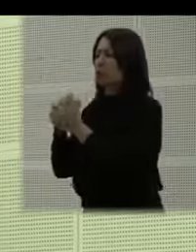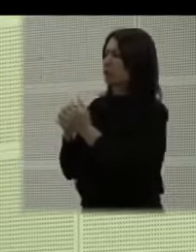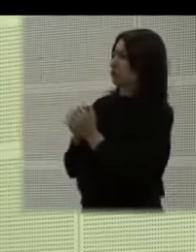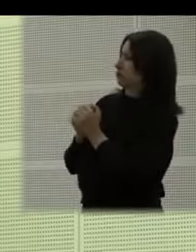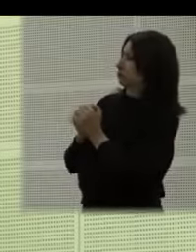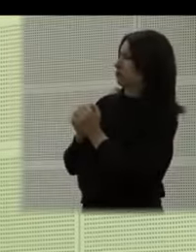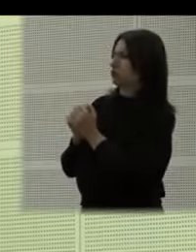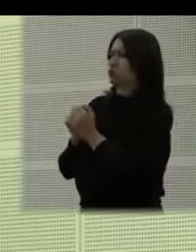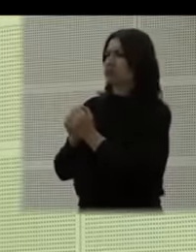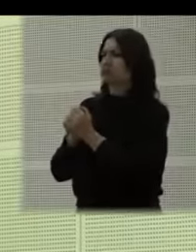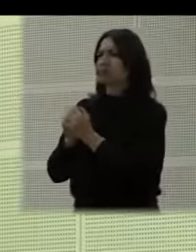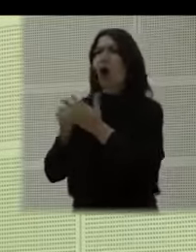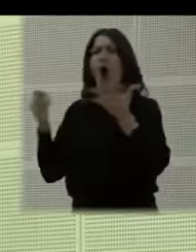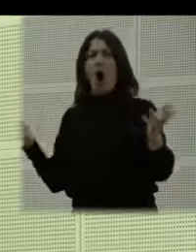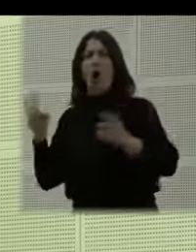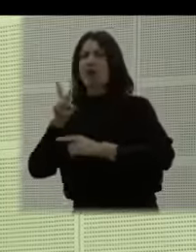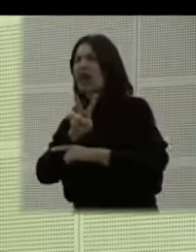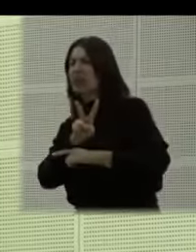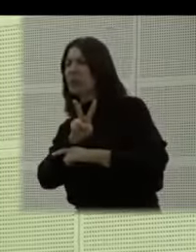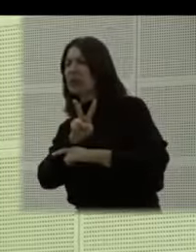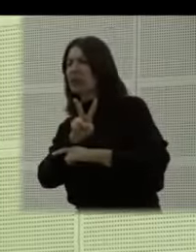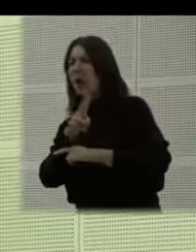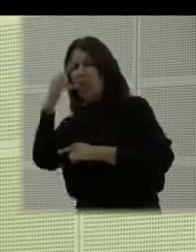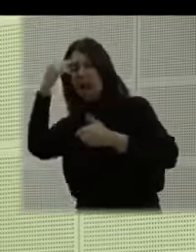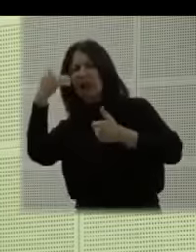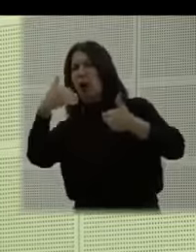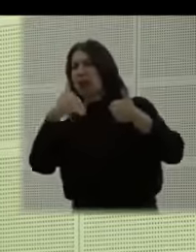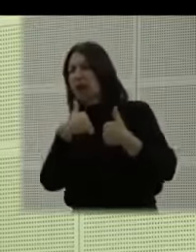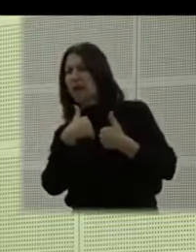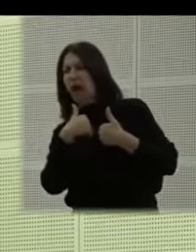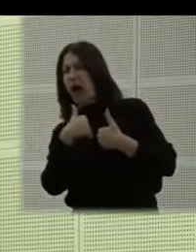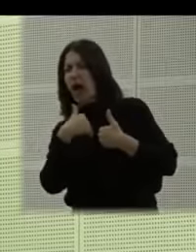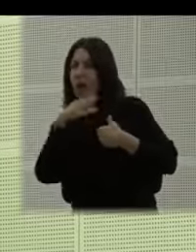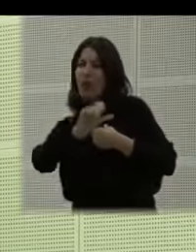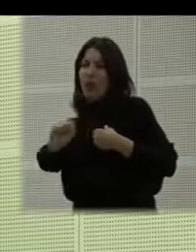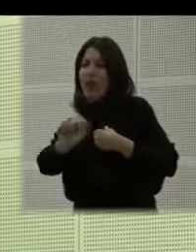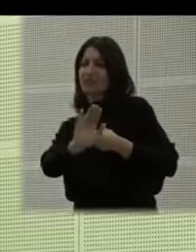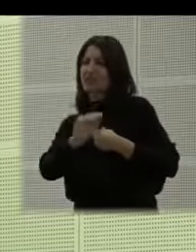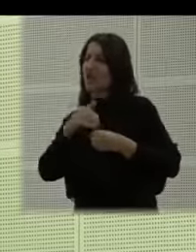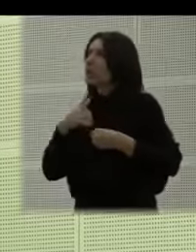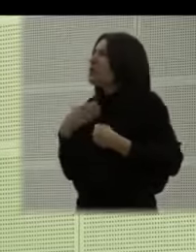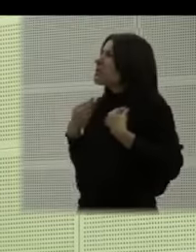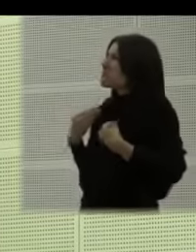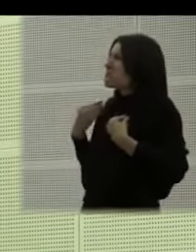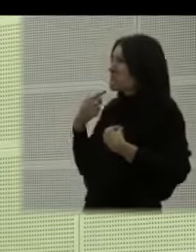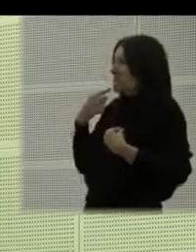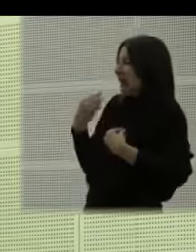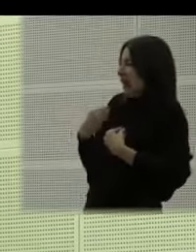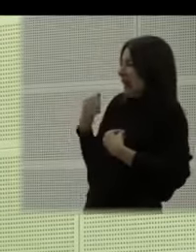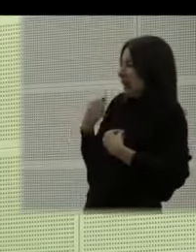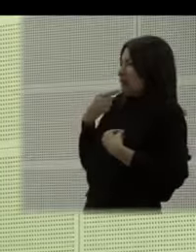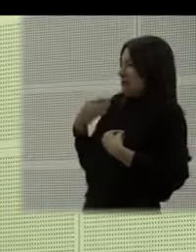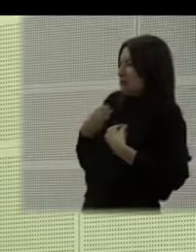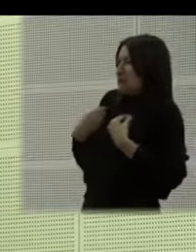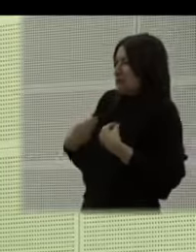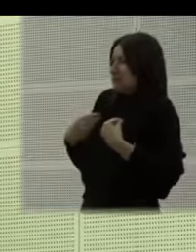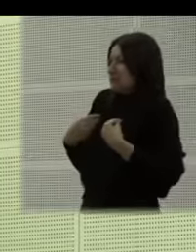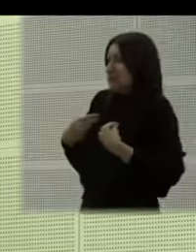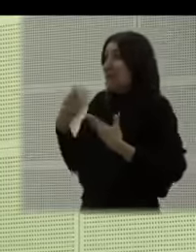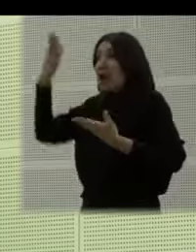fa: Vladimiro, e ti ricordi di me? Che chi cazzo? Scusa, sono